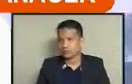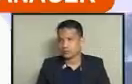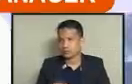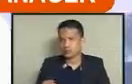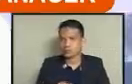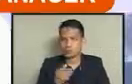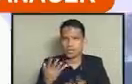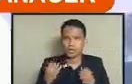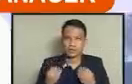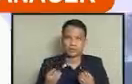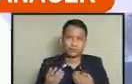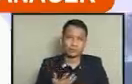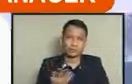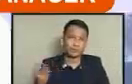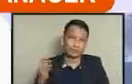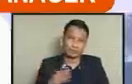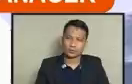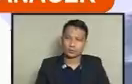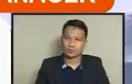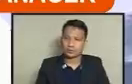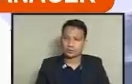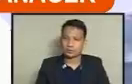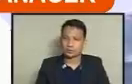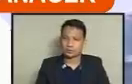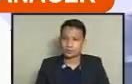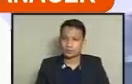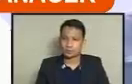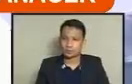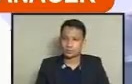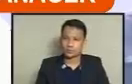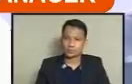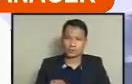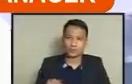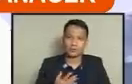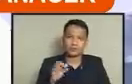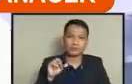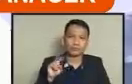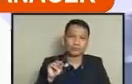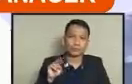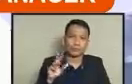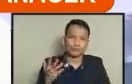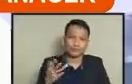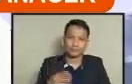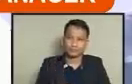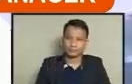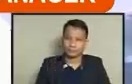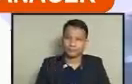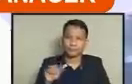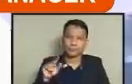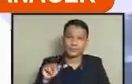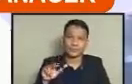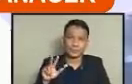nila. 2, 4, 6, 8, 10, 12.